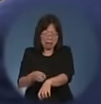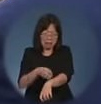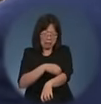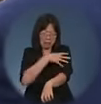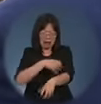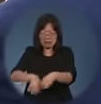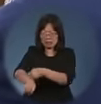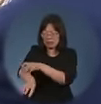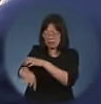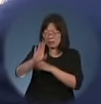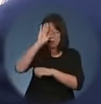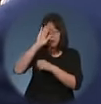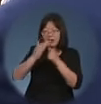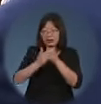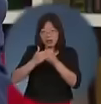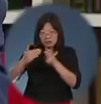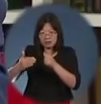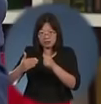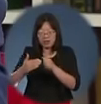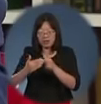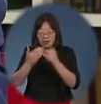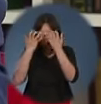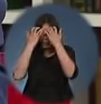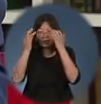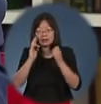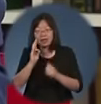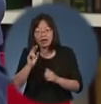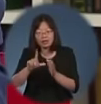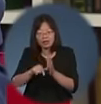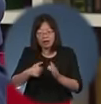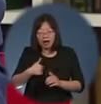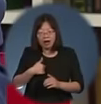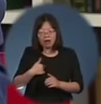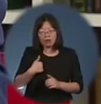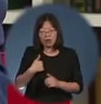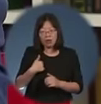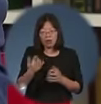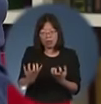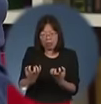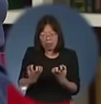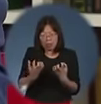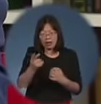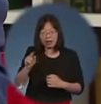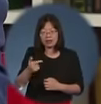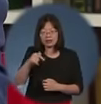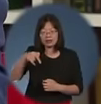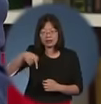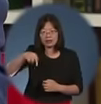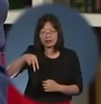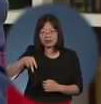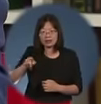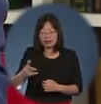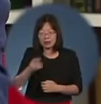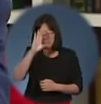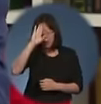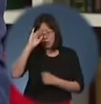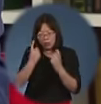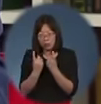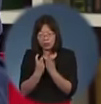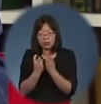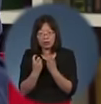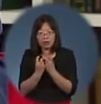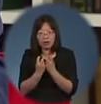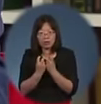트라우마가 왔냐면 어 내가 나병 걸렸나 보다 큰일 이거 어떡하지 갖고 온갖 치료를 했는데도 다